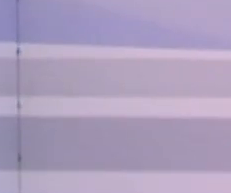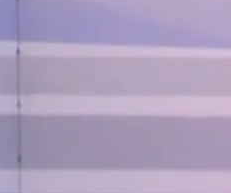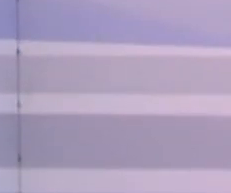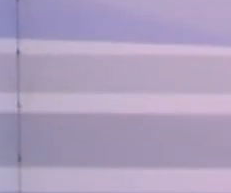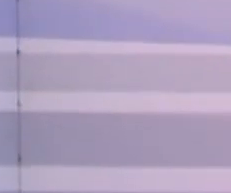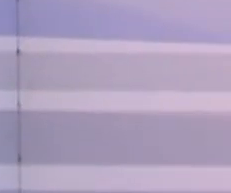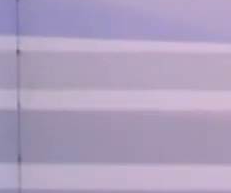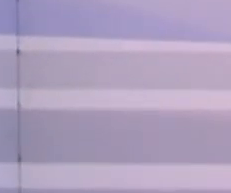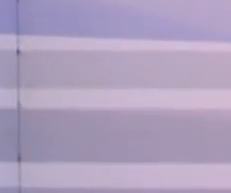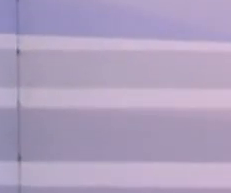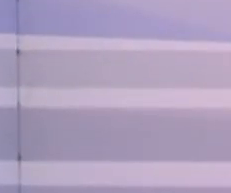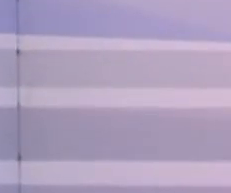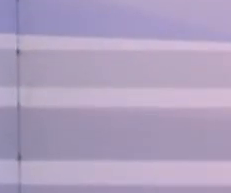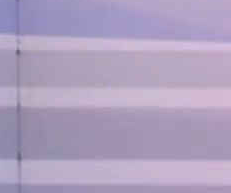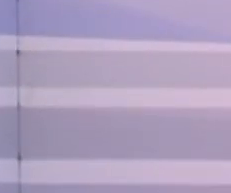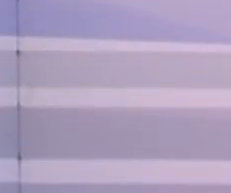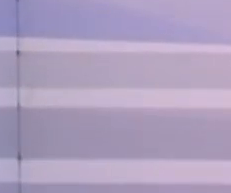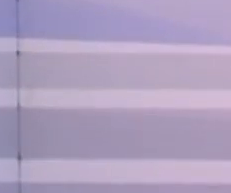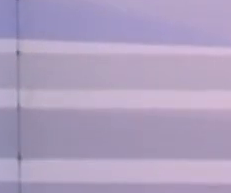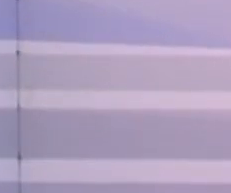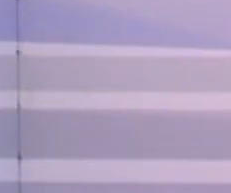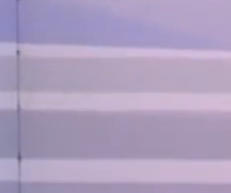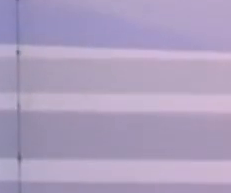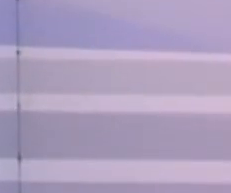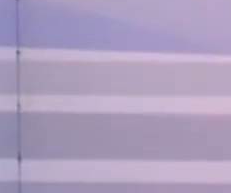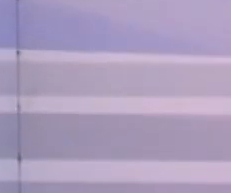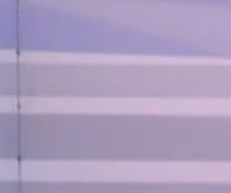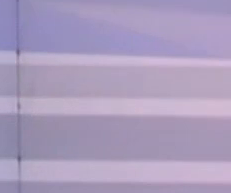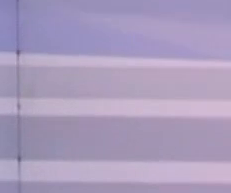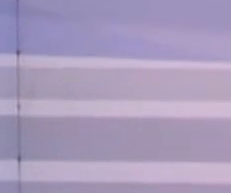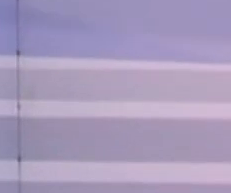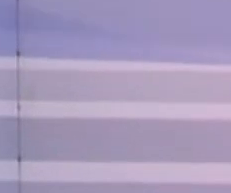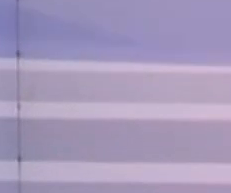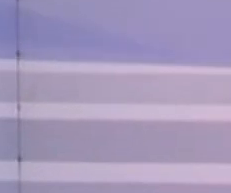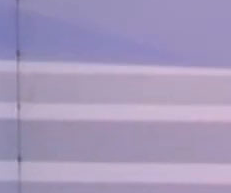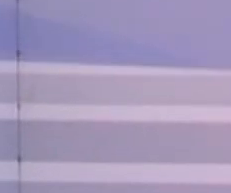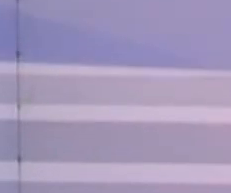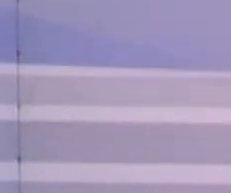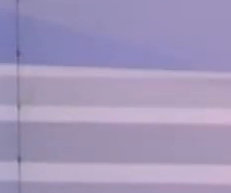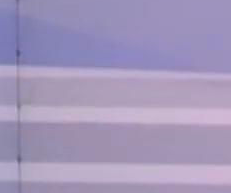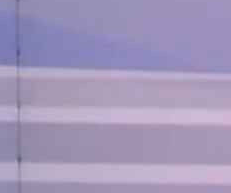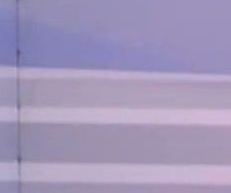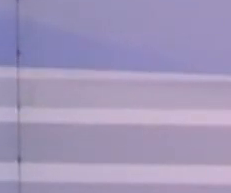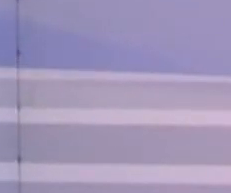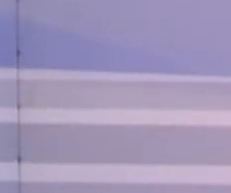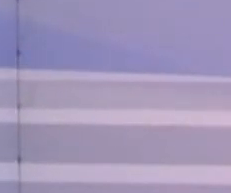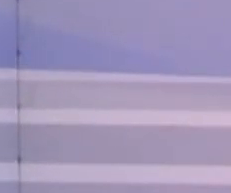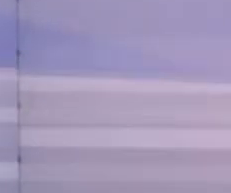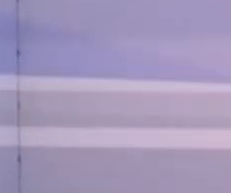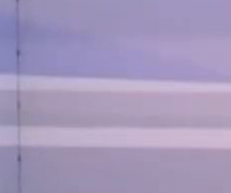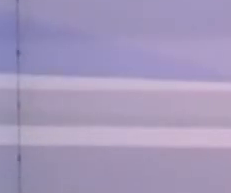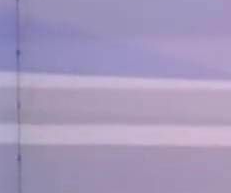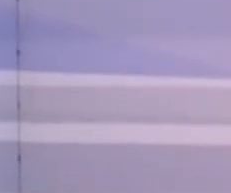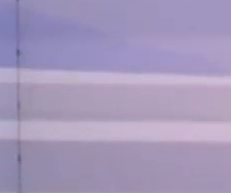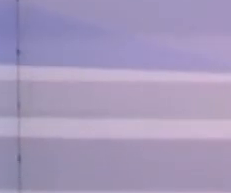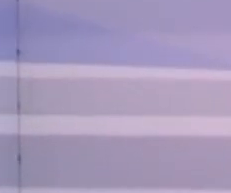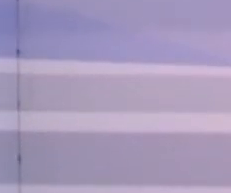Baka puso, patuloy na tumutok sa mga balita, mag-subscribe sa GMA Integrated News sa YouTube. Sa mga kapuso